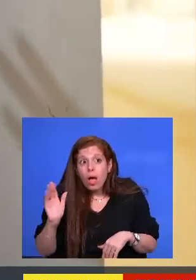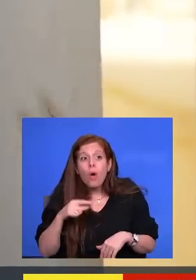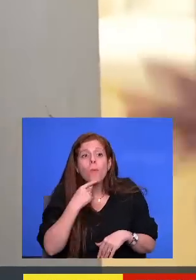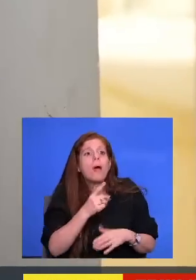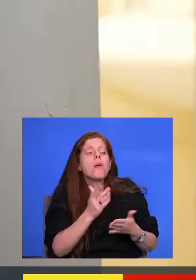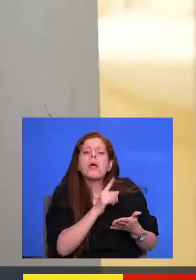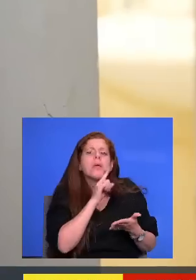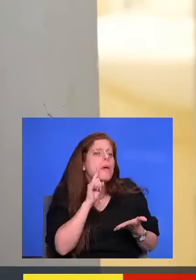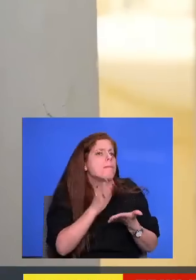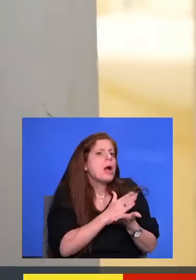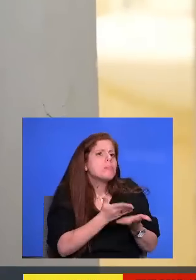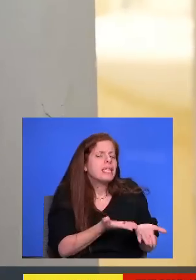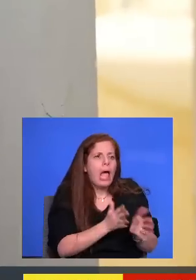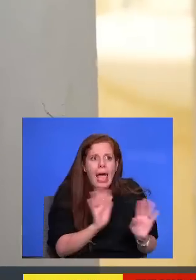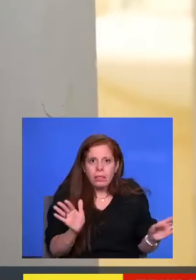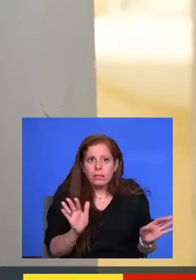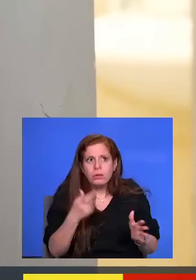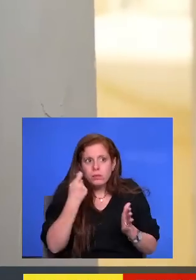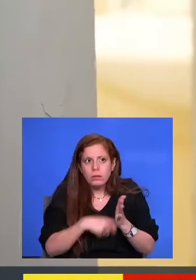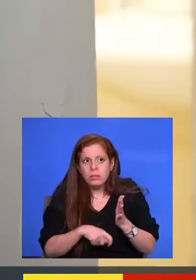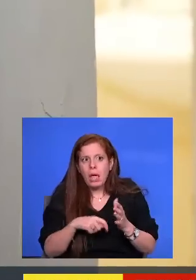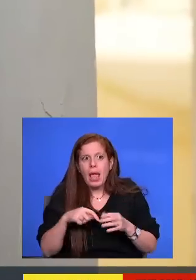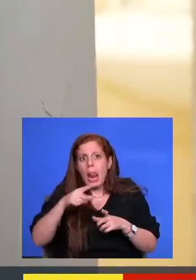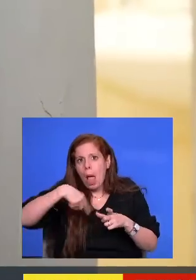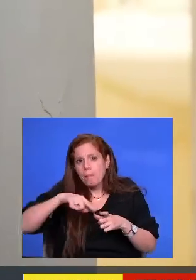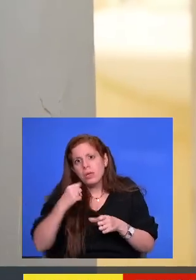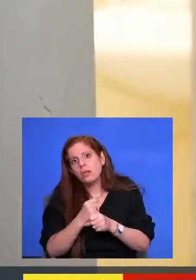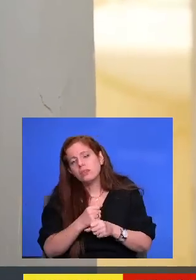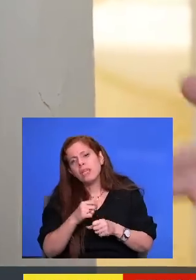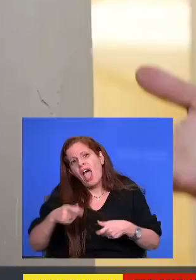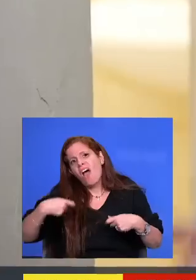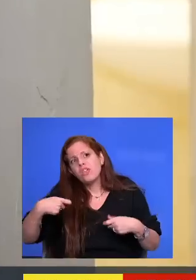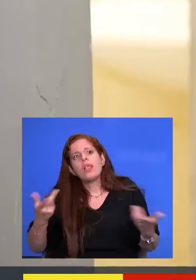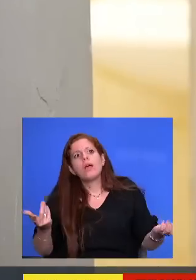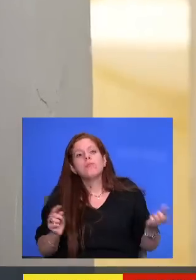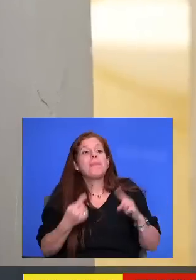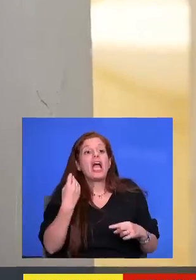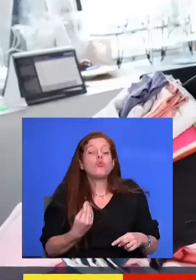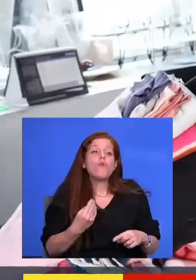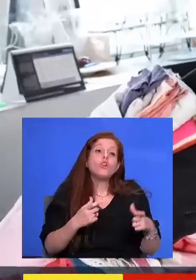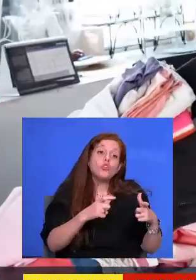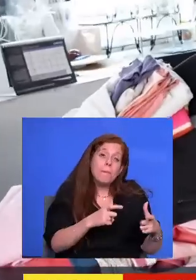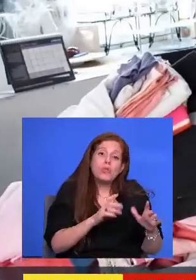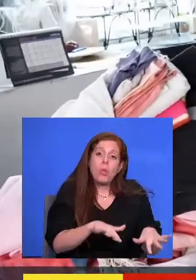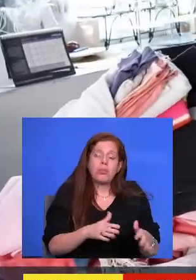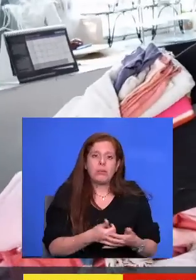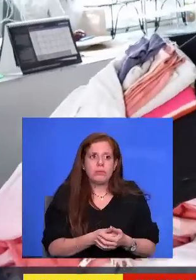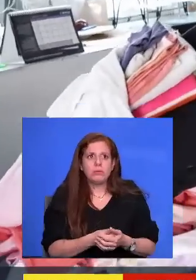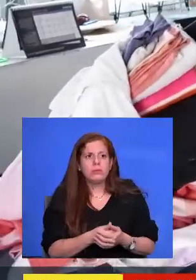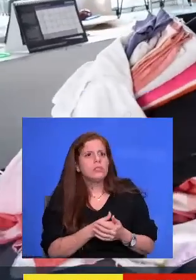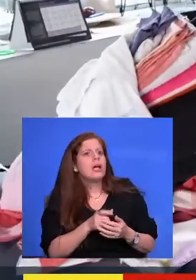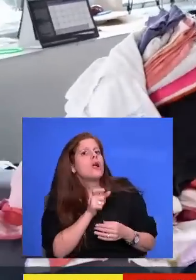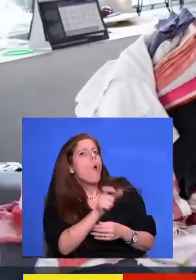מכינה. אין, כאילו, לך תקנה לחמניה, אני אעשה לך חביתה. זה במקרה הטוב, יש לנו פיתות גם, אמרתי. כמה חוב יש לך